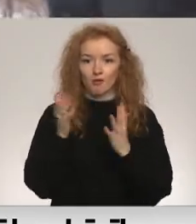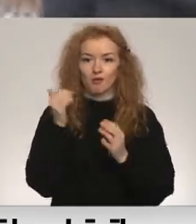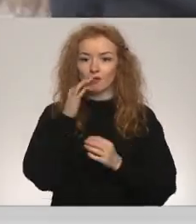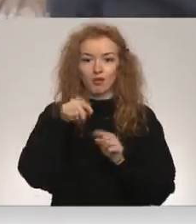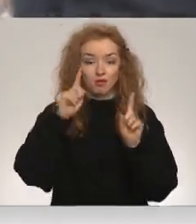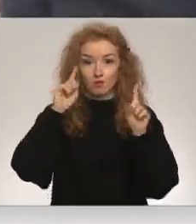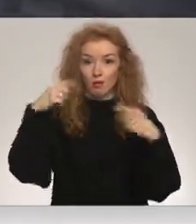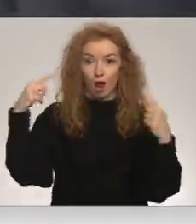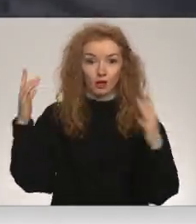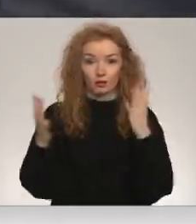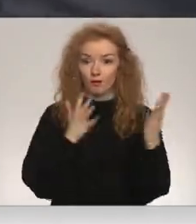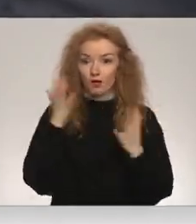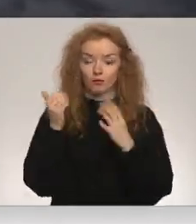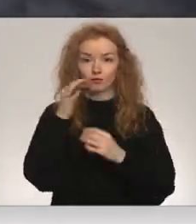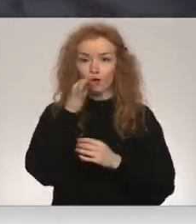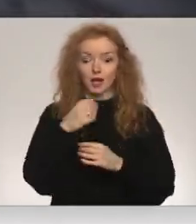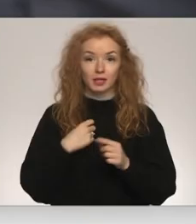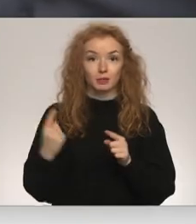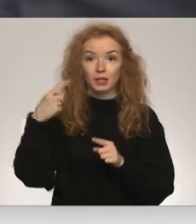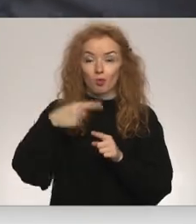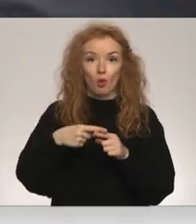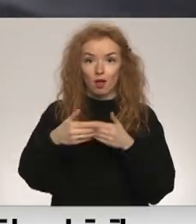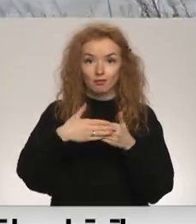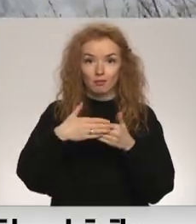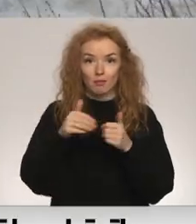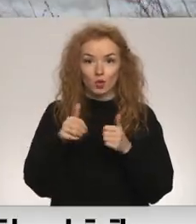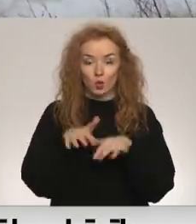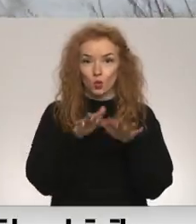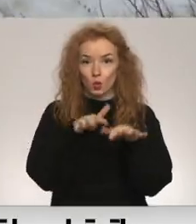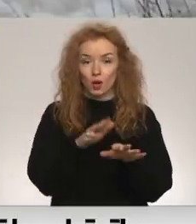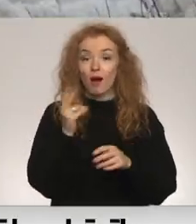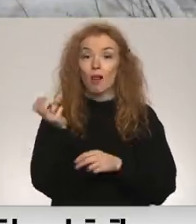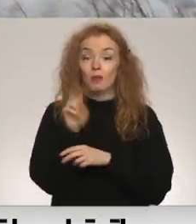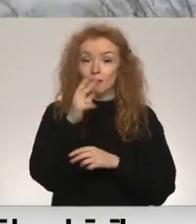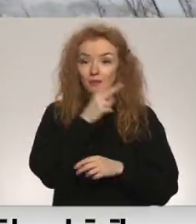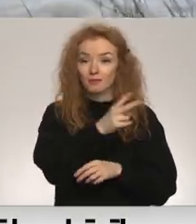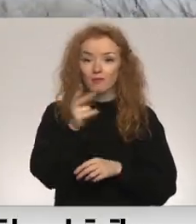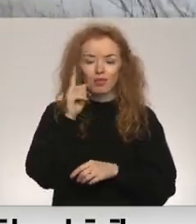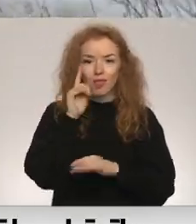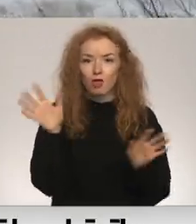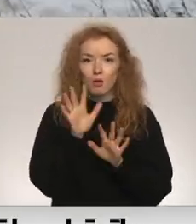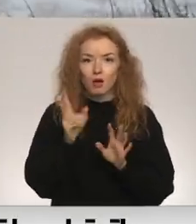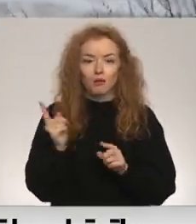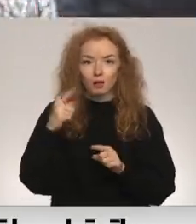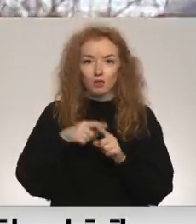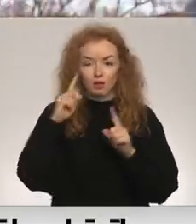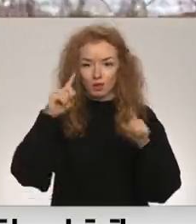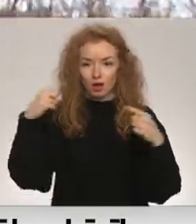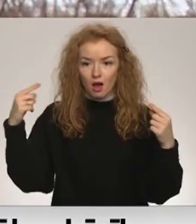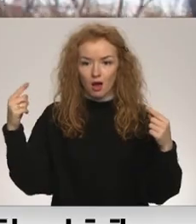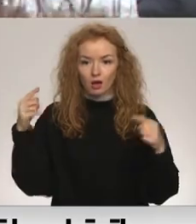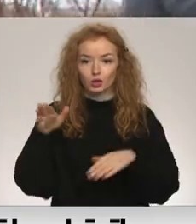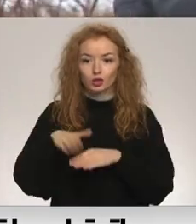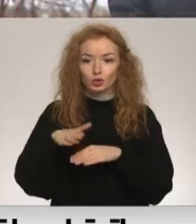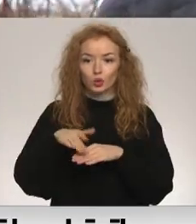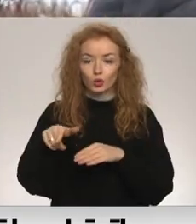vējš, un es pirmo reizi pie jūras, ka tik traki ir. Atbraucām paslīties, nedomājām, ka būs tik traki. Pilnīgi suns